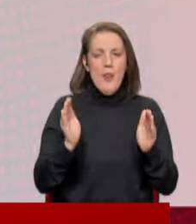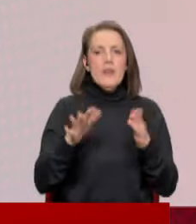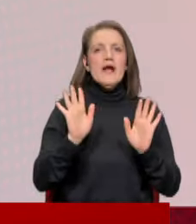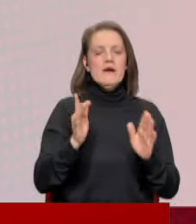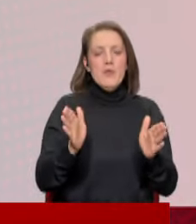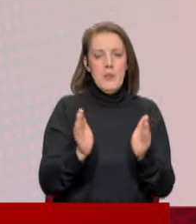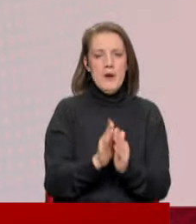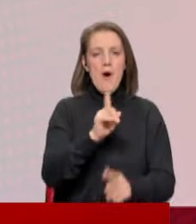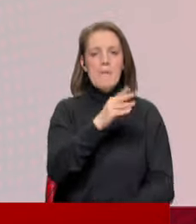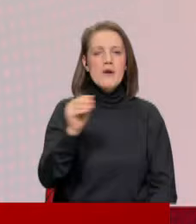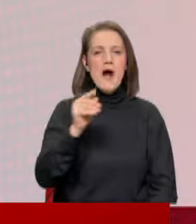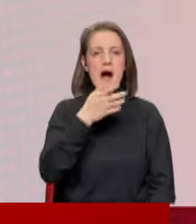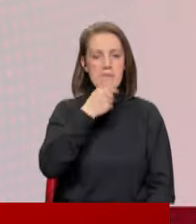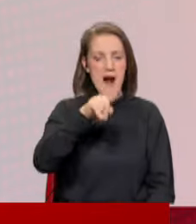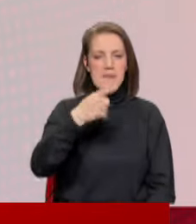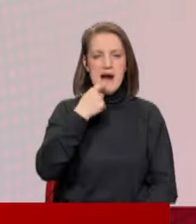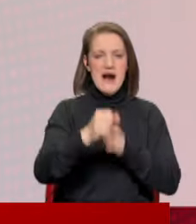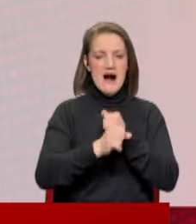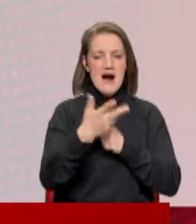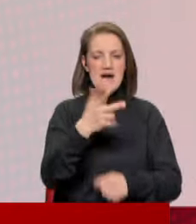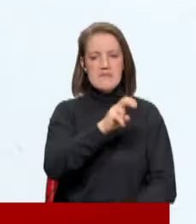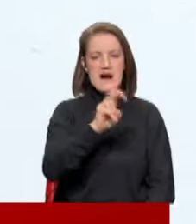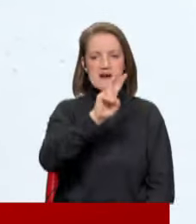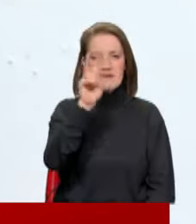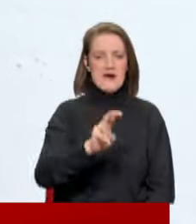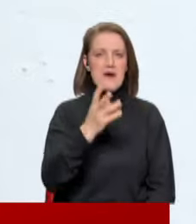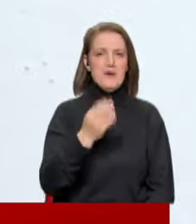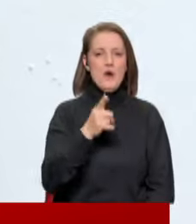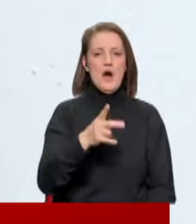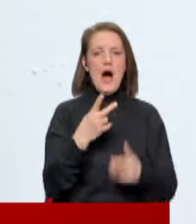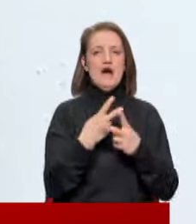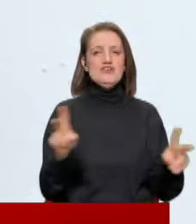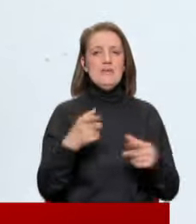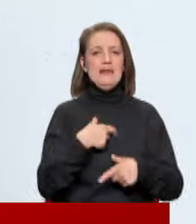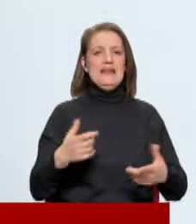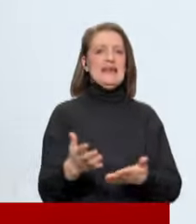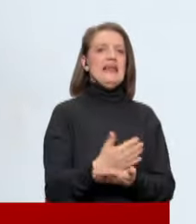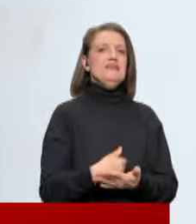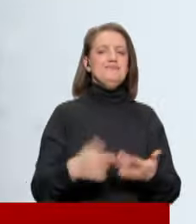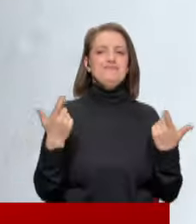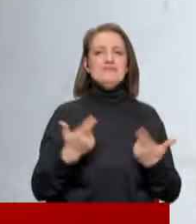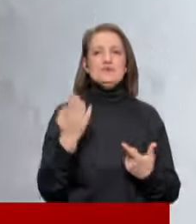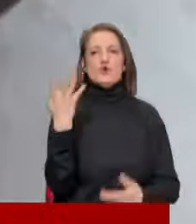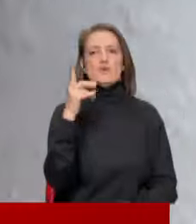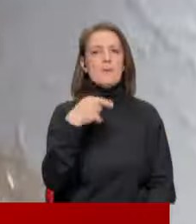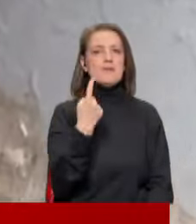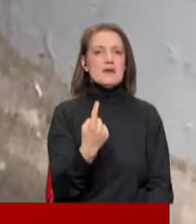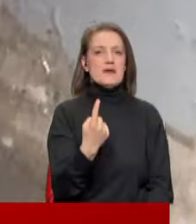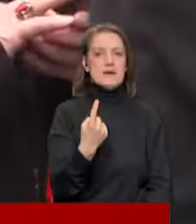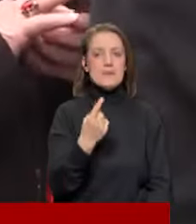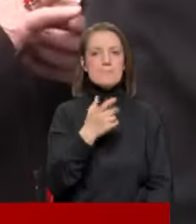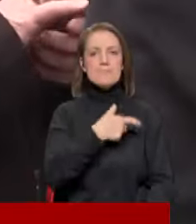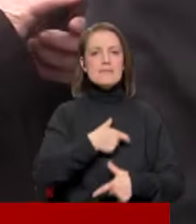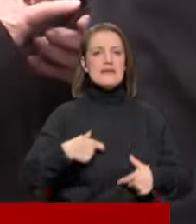10 milyon emeklinin payına yıllık 3800 dolar düşüyor açıklanan milli gelirin neredeyse dörte biri Aslında